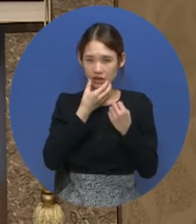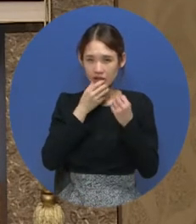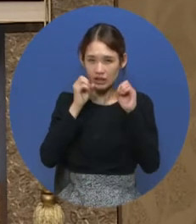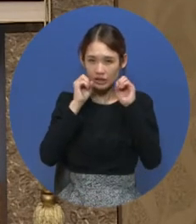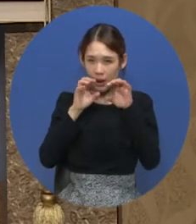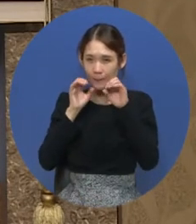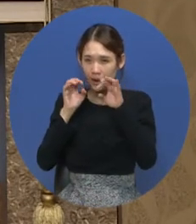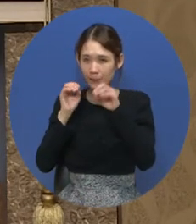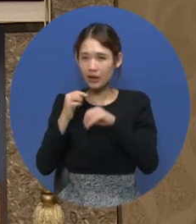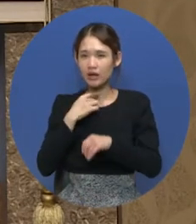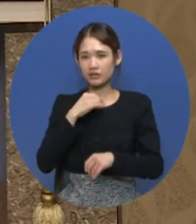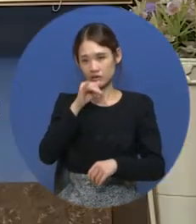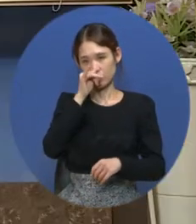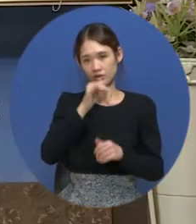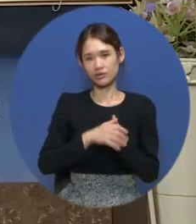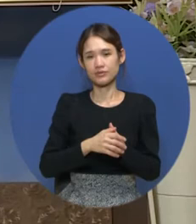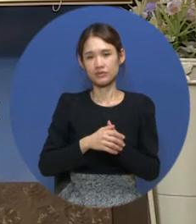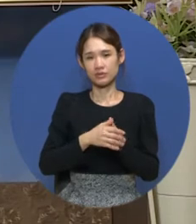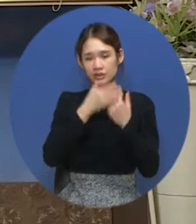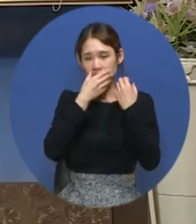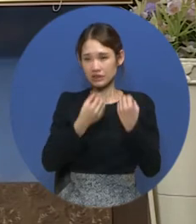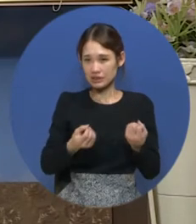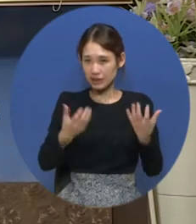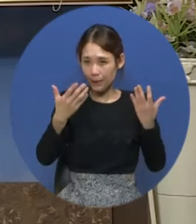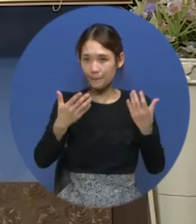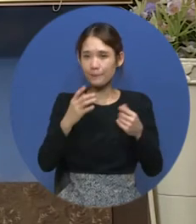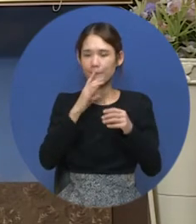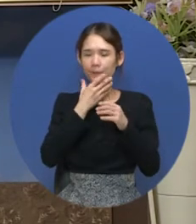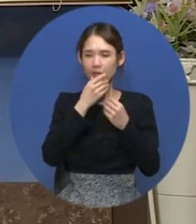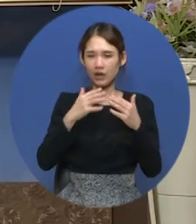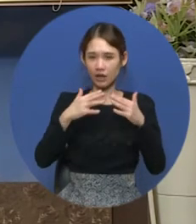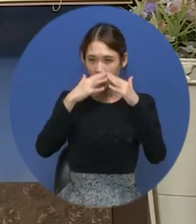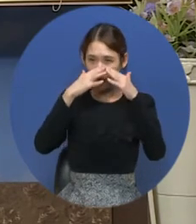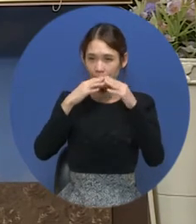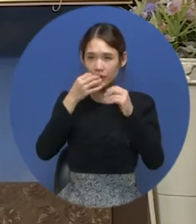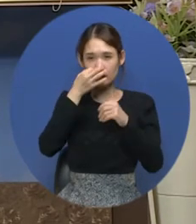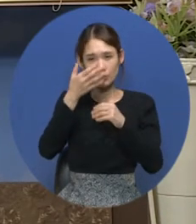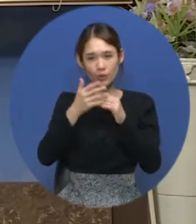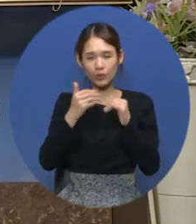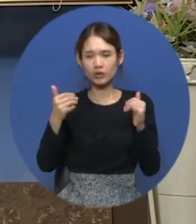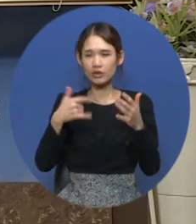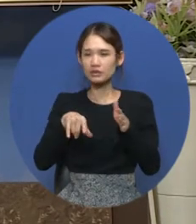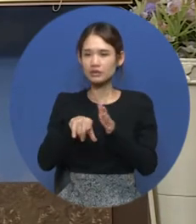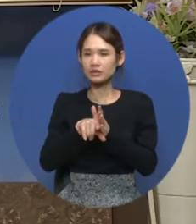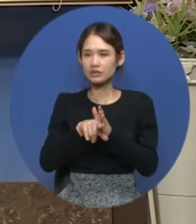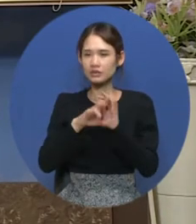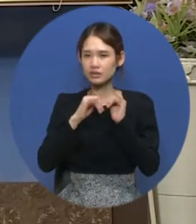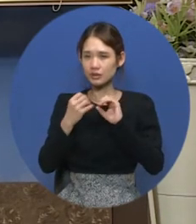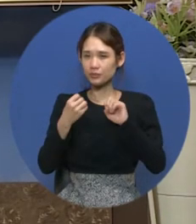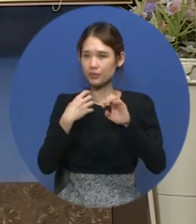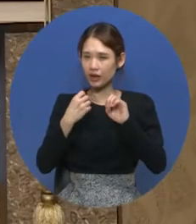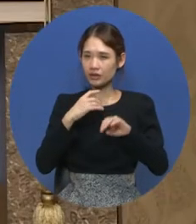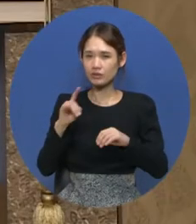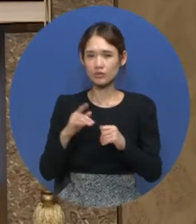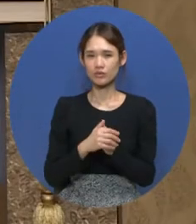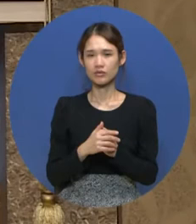좋겠습니다 아 그런 캠페인을 했을 때 그 시민들의 반응은 좀 어땠나요 어 시민들 반응은 일단은